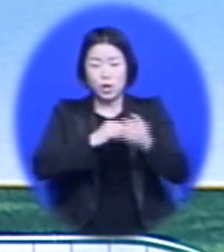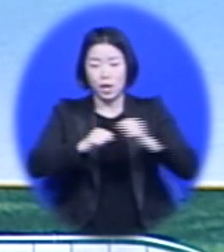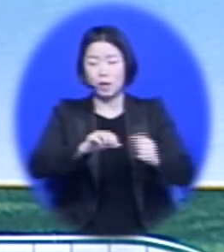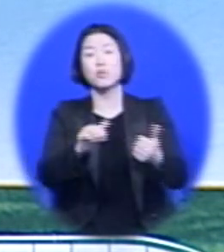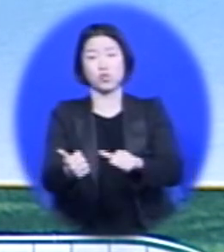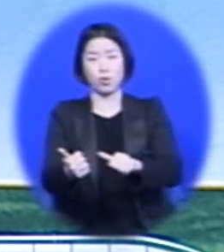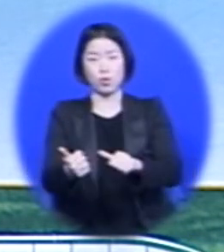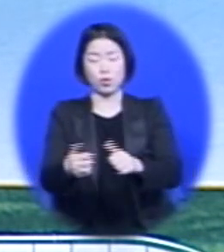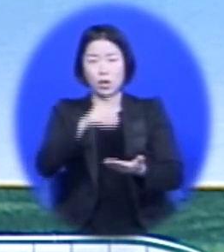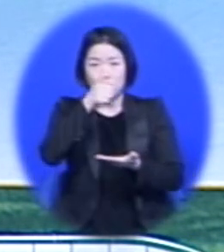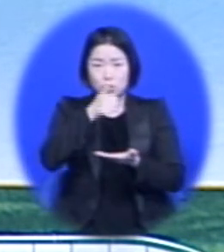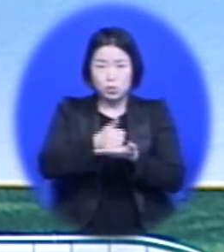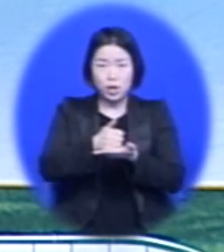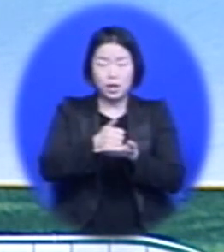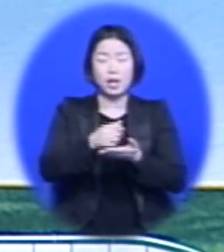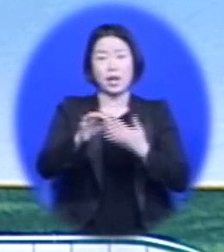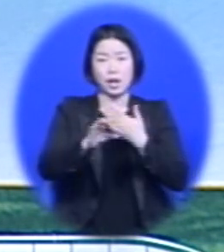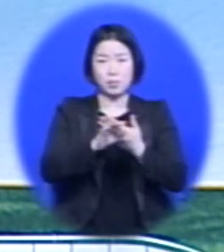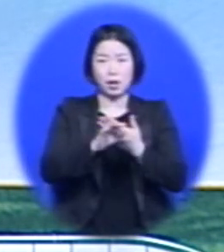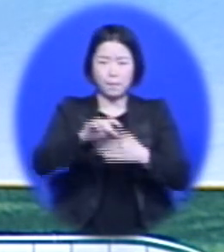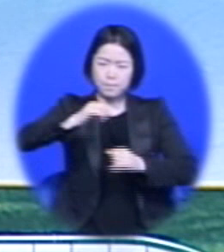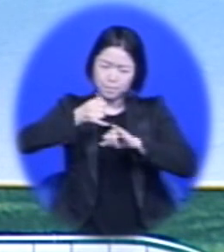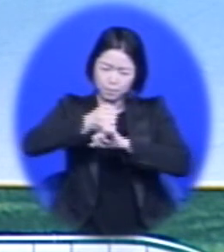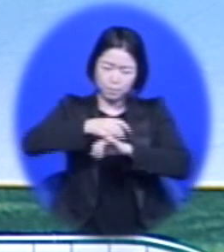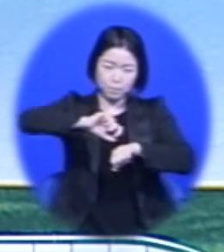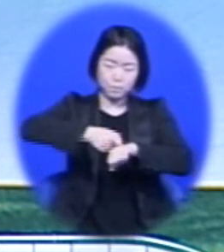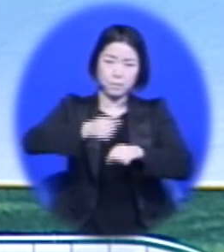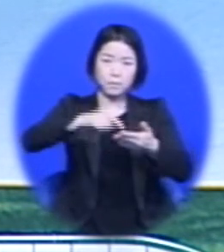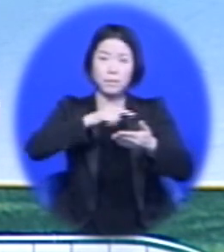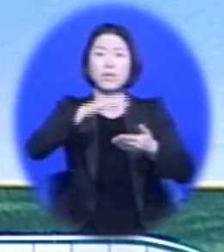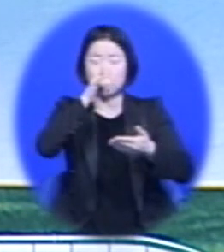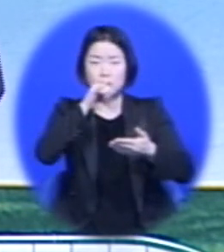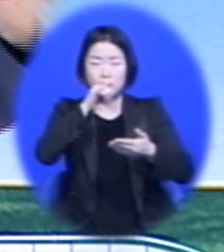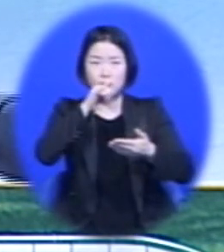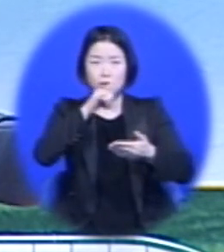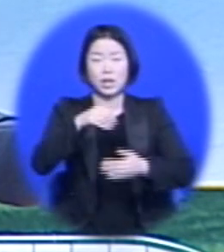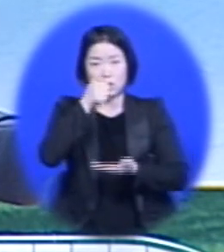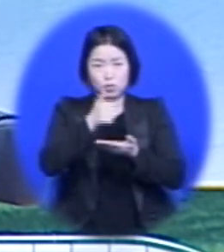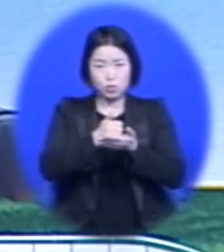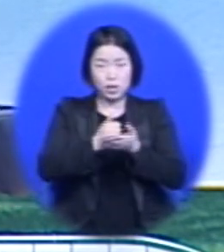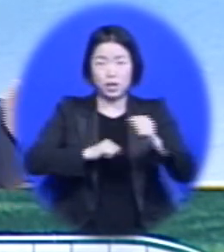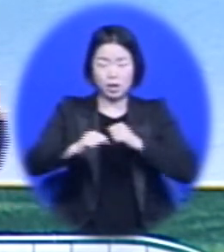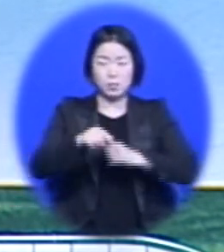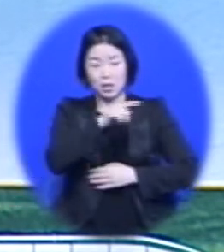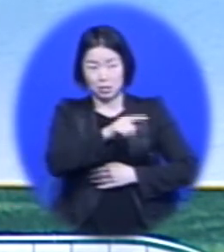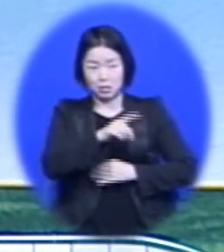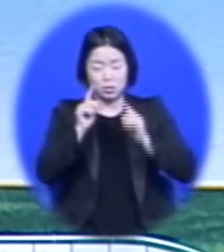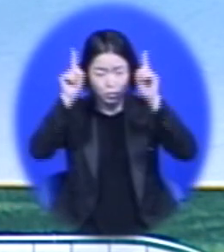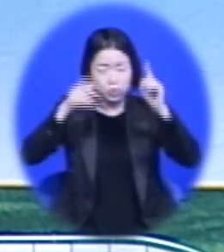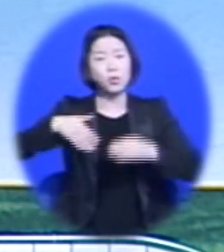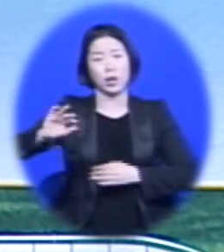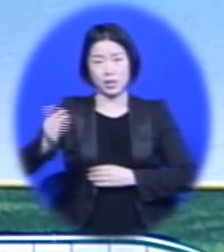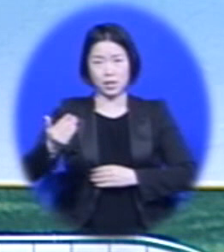죄 지으면 반드시 죄값을 치른다. 죄 지으면 그는 지옥이다. 이것이 예수